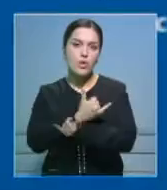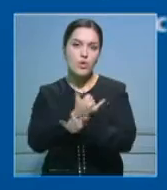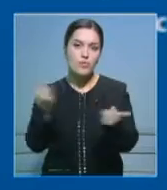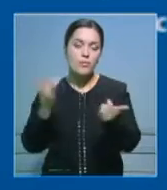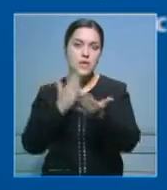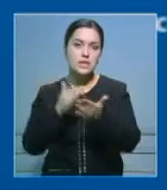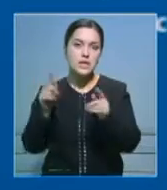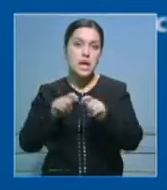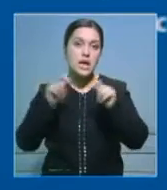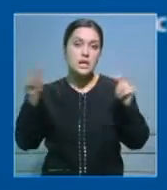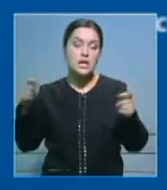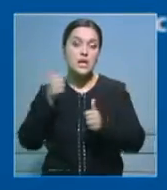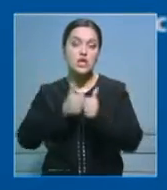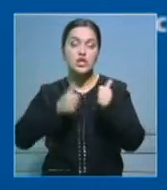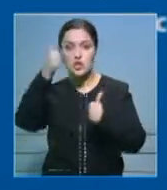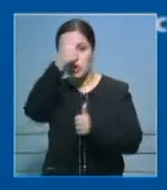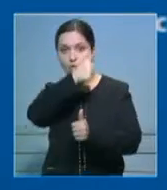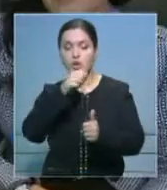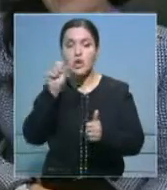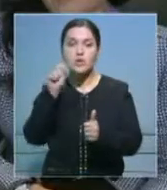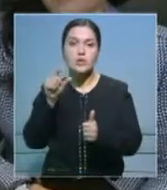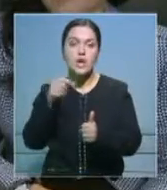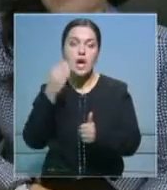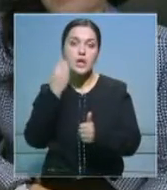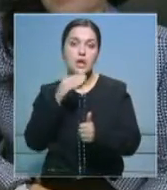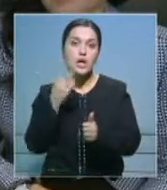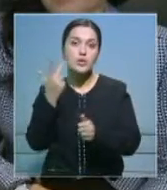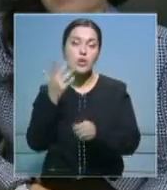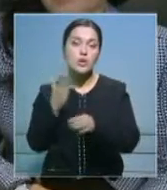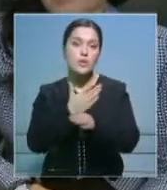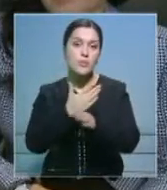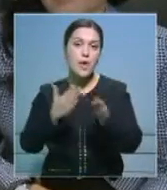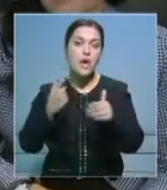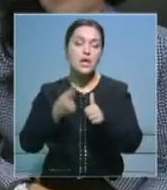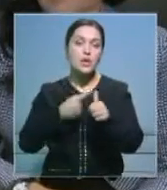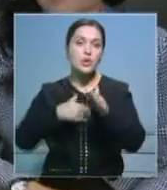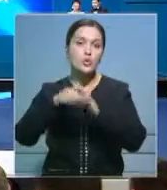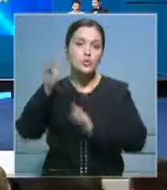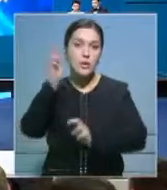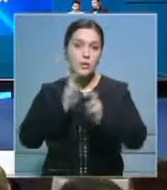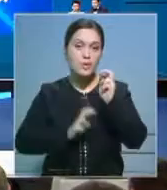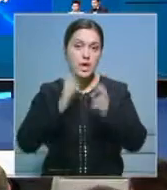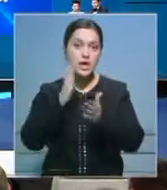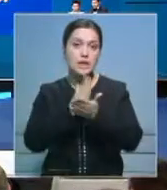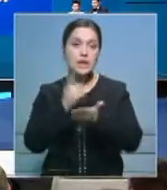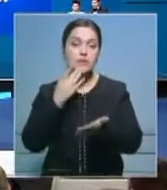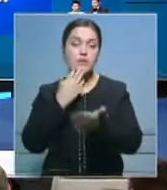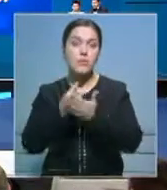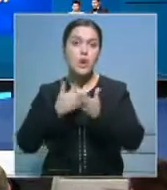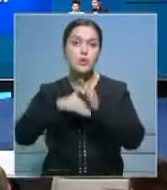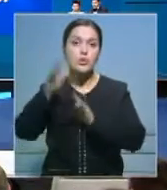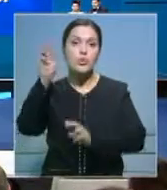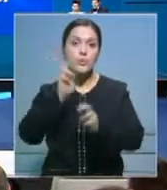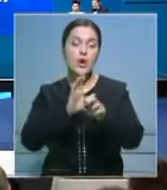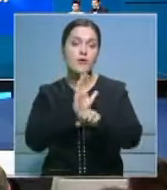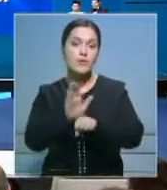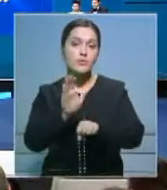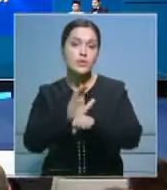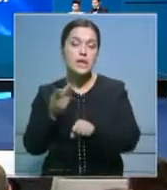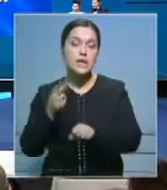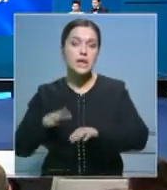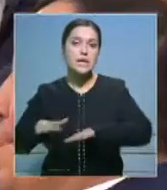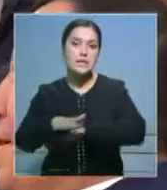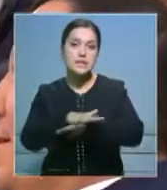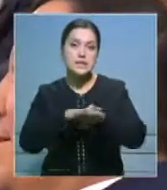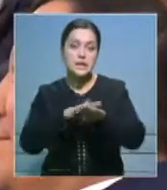что ежегодно «Алтын-Сапа» проводится в 3 номинациях. Лучшие предприятия производственного назначения, лучшие предприятия, выпускающие товары